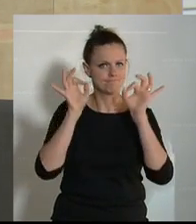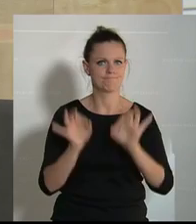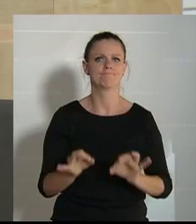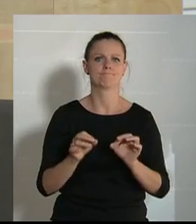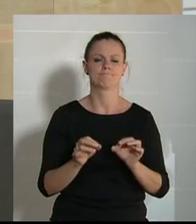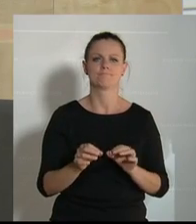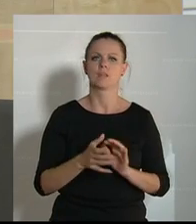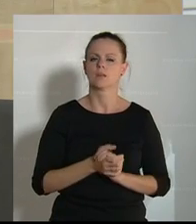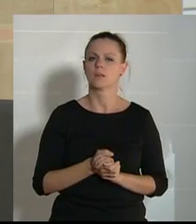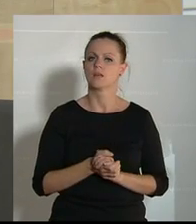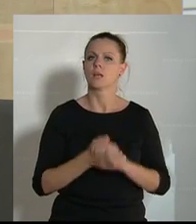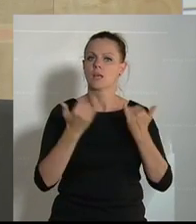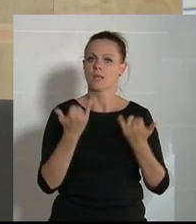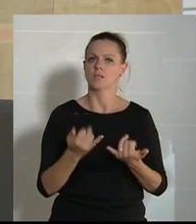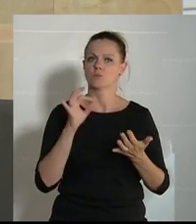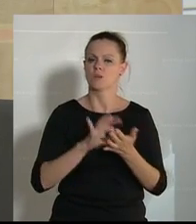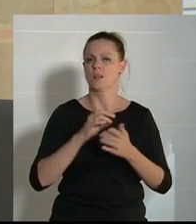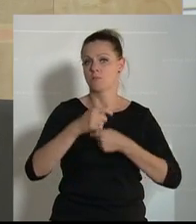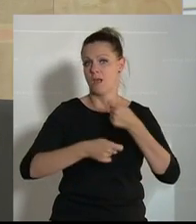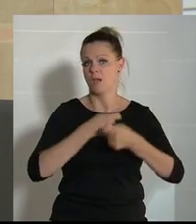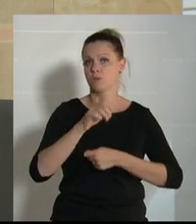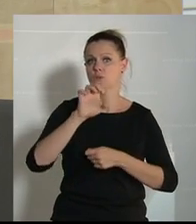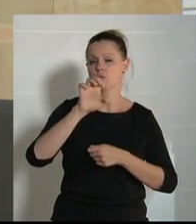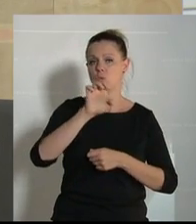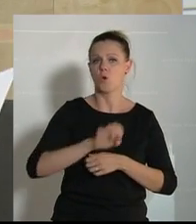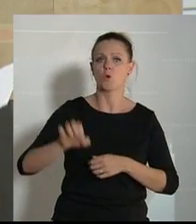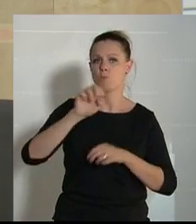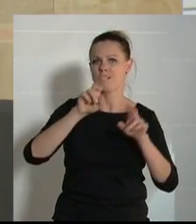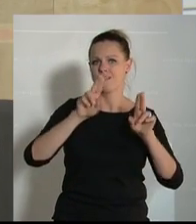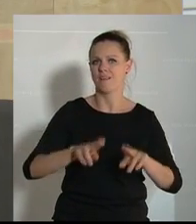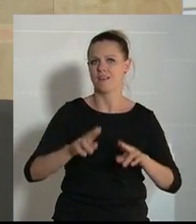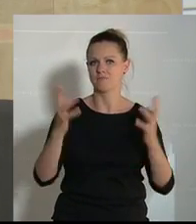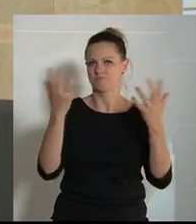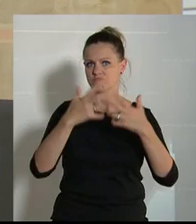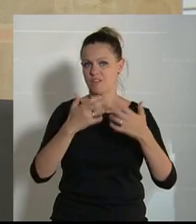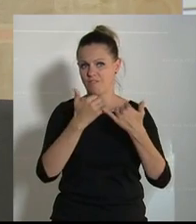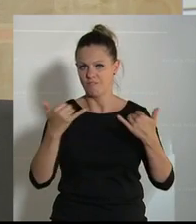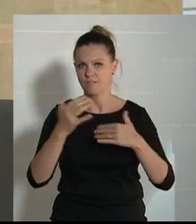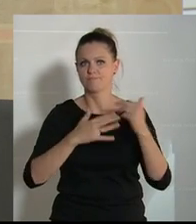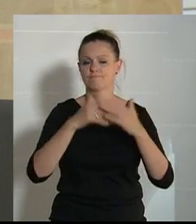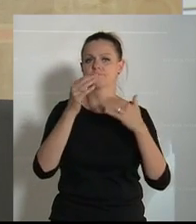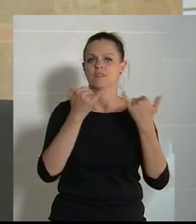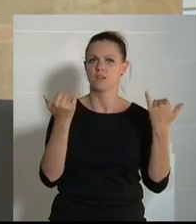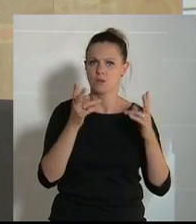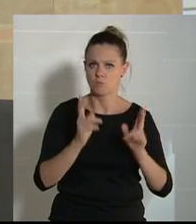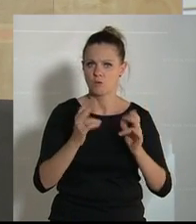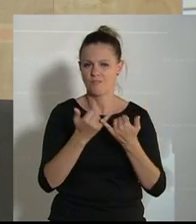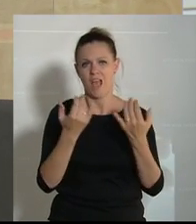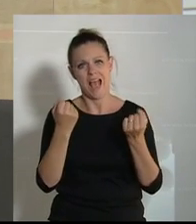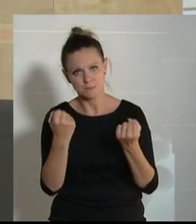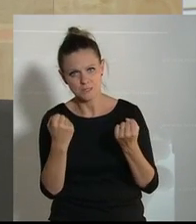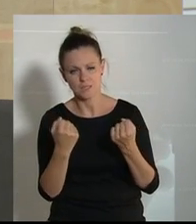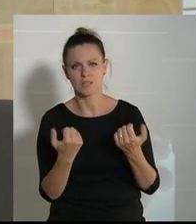Wir arbeiten gerade daran, die Frage der Europarechtskonformität, wie können wir sie herstellen, wie können wir sie